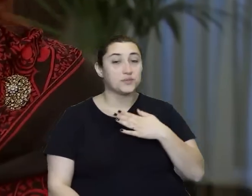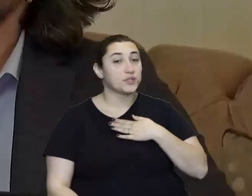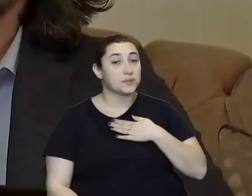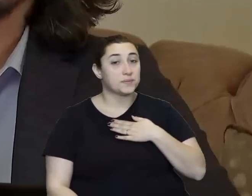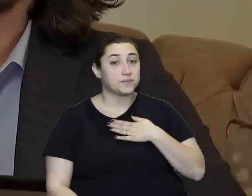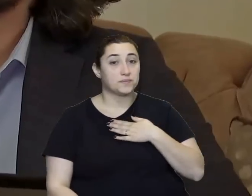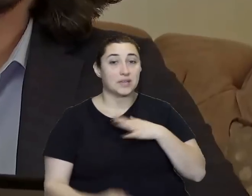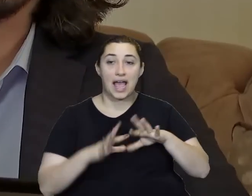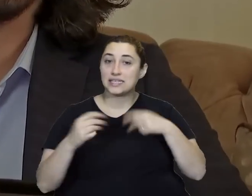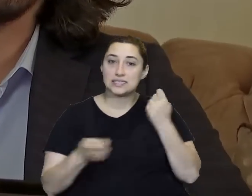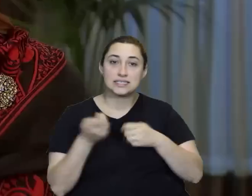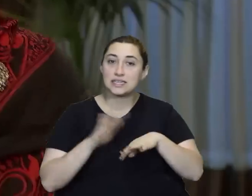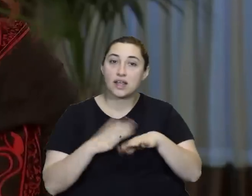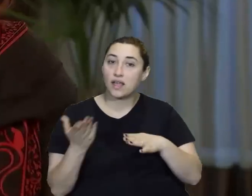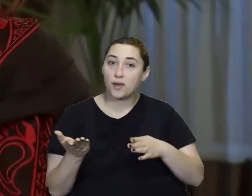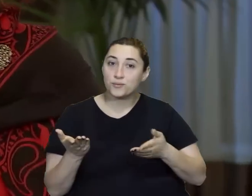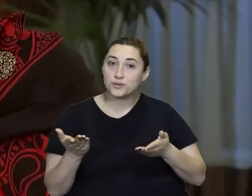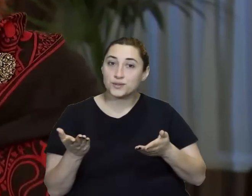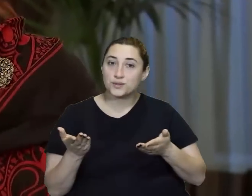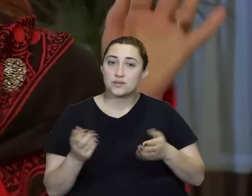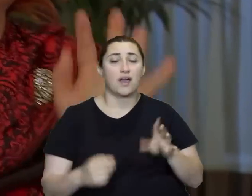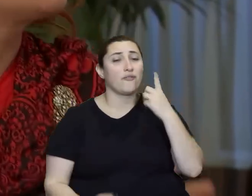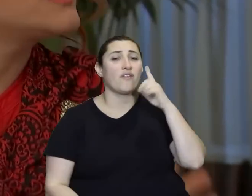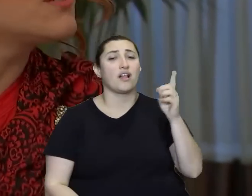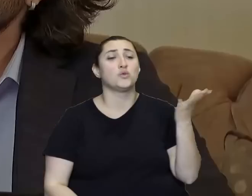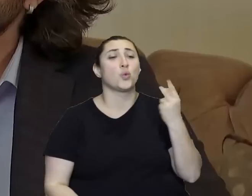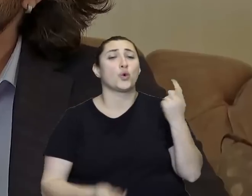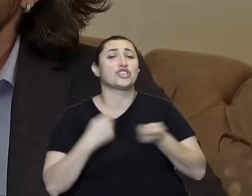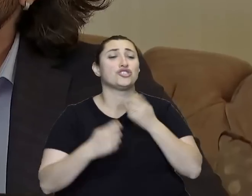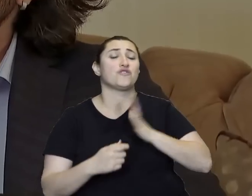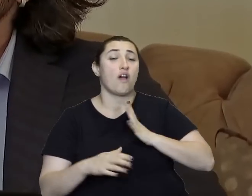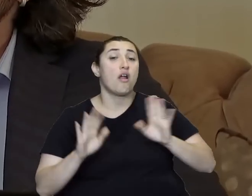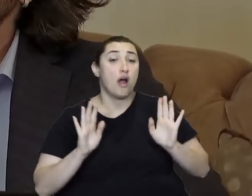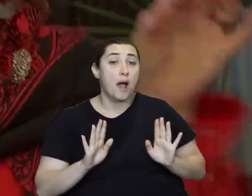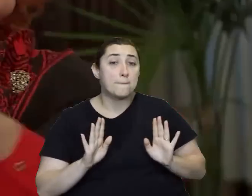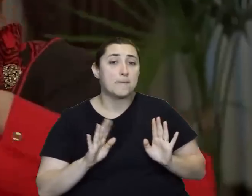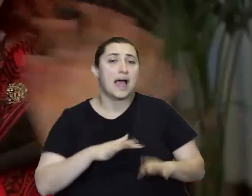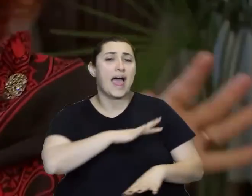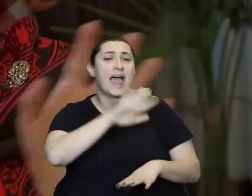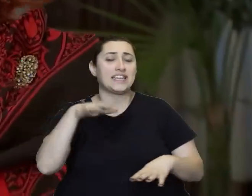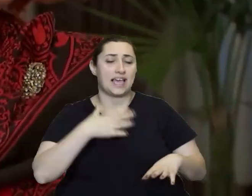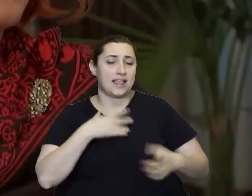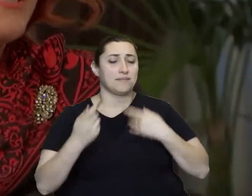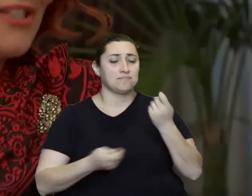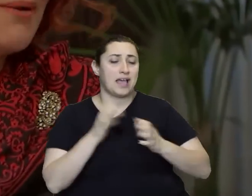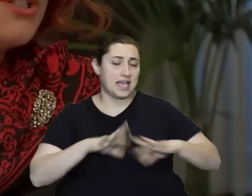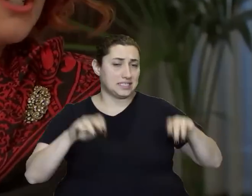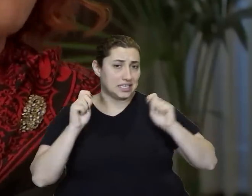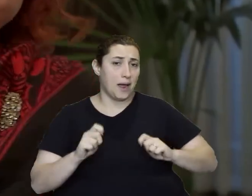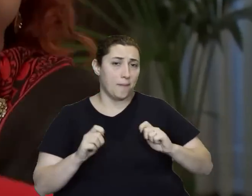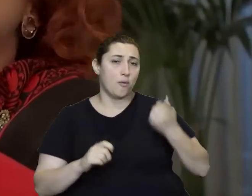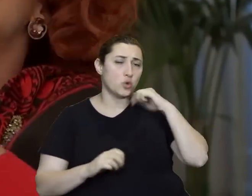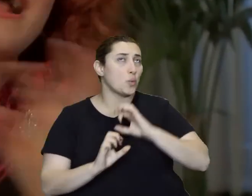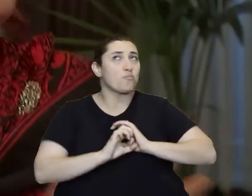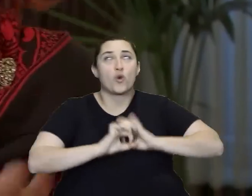Canım. Hazırlıklar nasıl gidiyor? Ay vallahi daha çok işim var oğlum ama... yani her şeyi kendi ellerimle hazırlayacağım için...